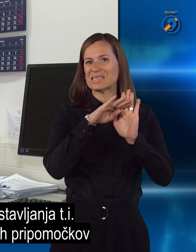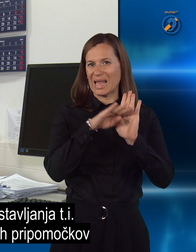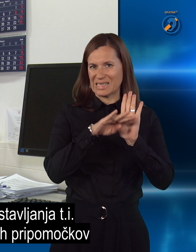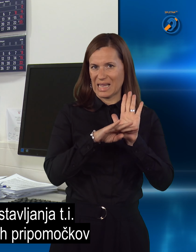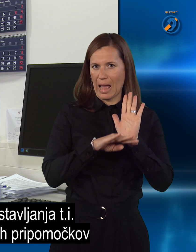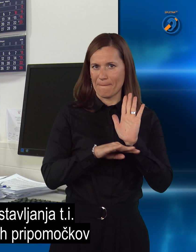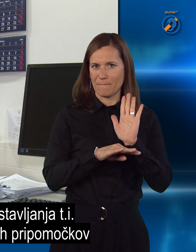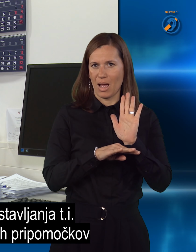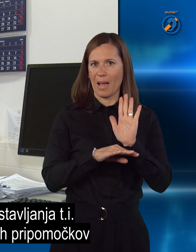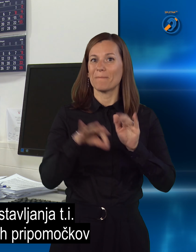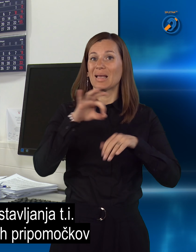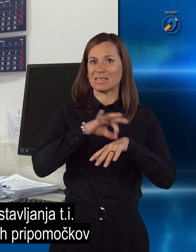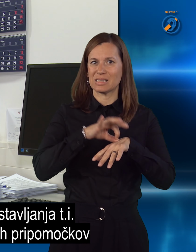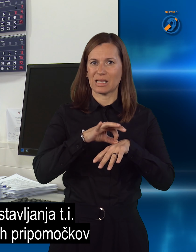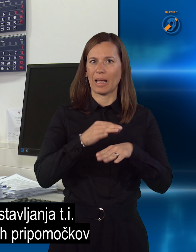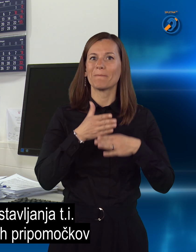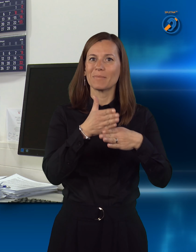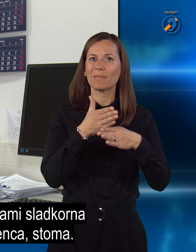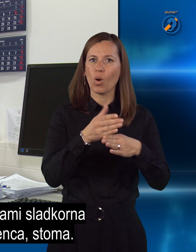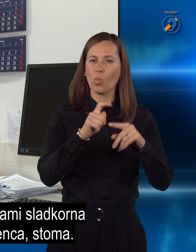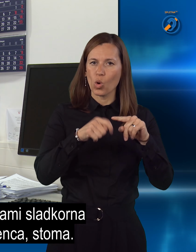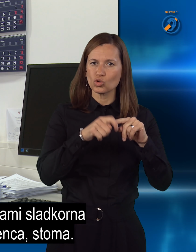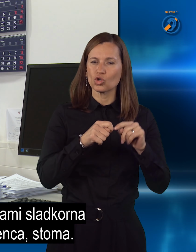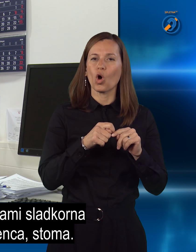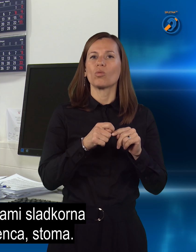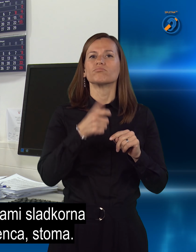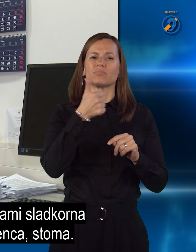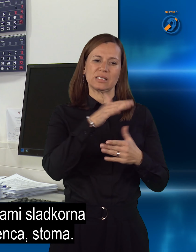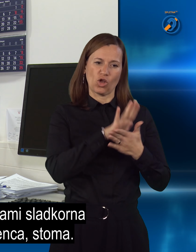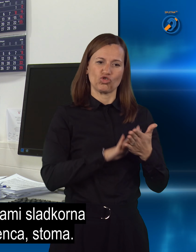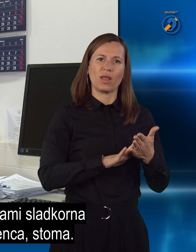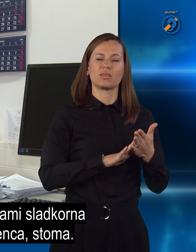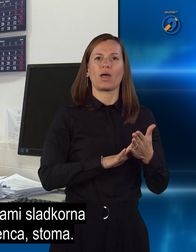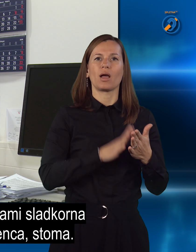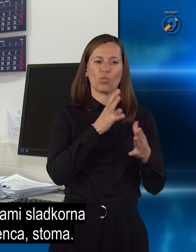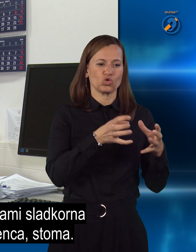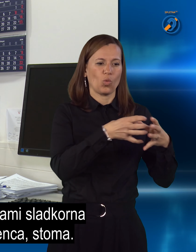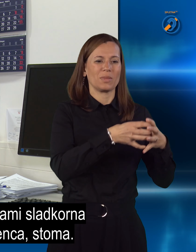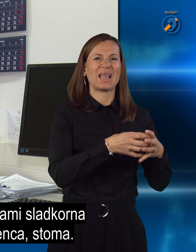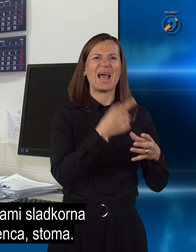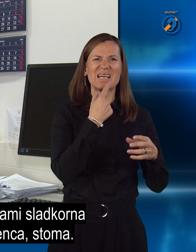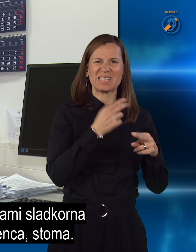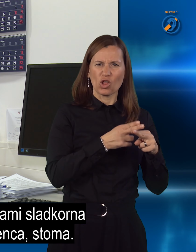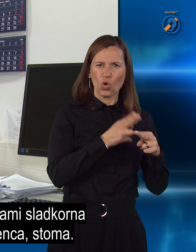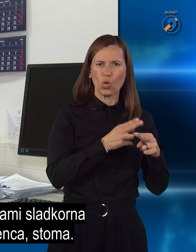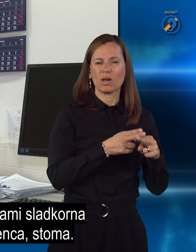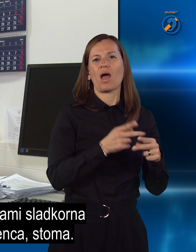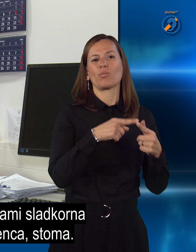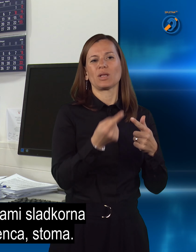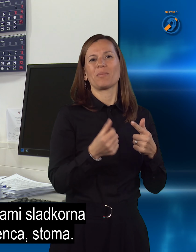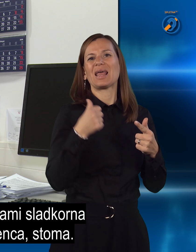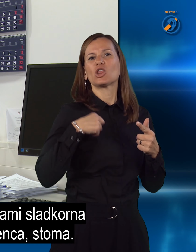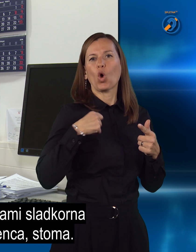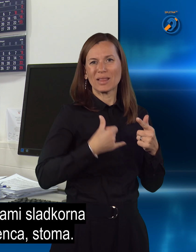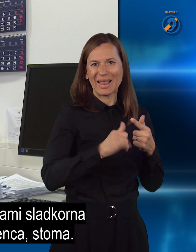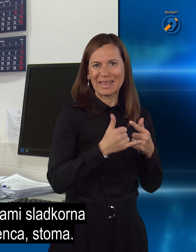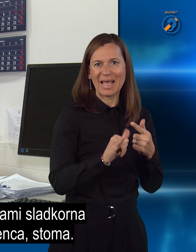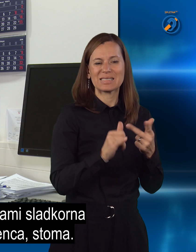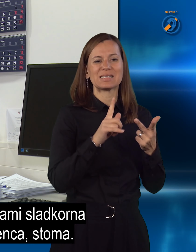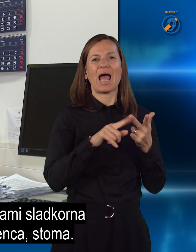vzpostavljanja tako imenovanega seznama medicinskih pripomočkov bomo začeli z skupinami sladkorna inkontinenca